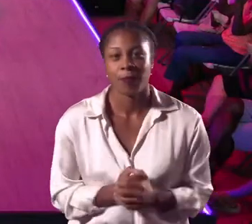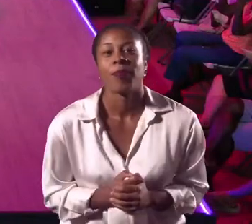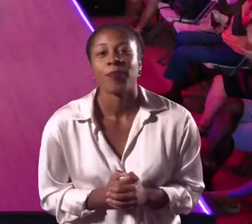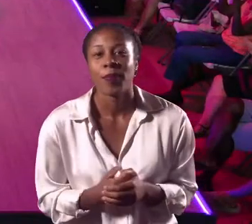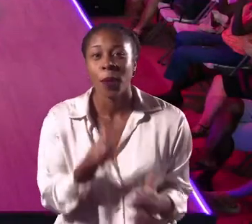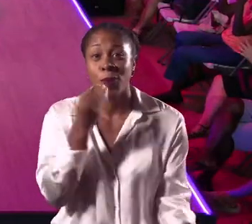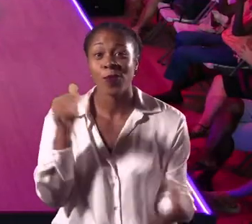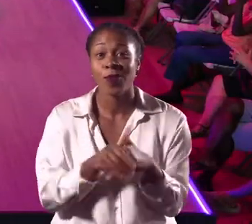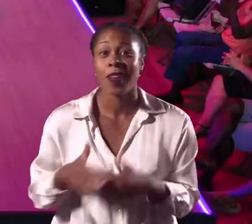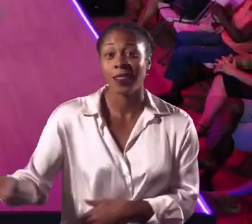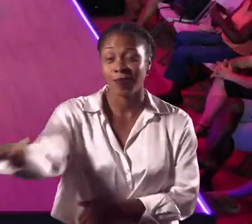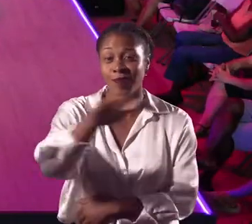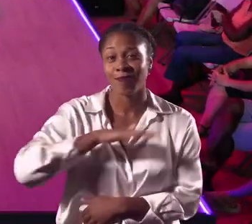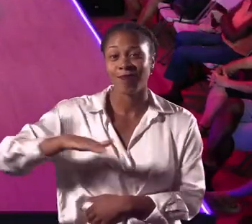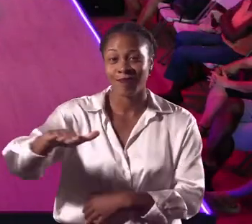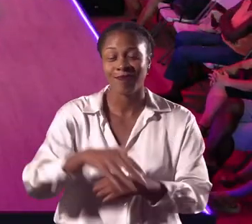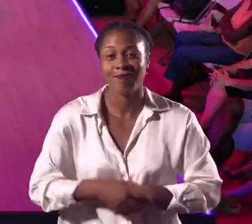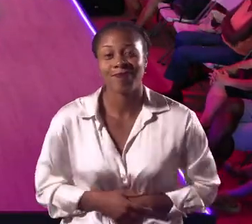Bien le bonsoir tout le monde.